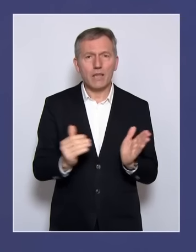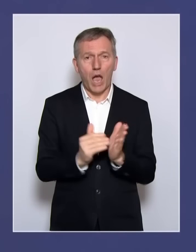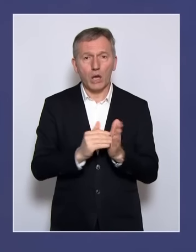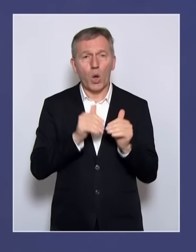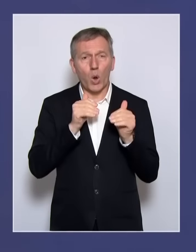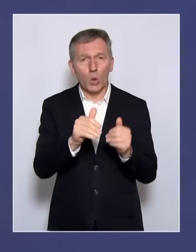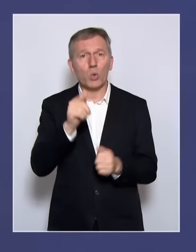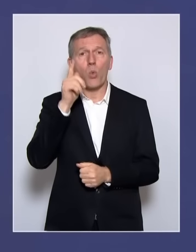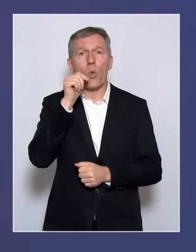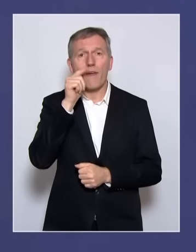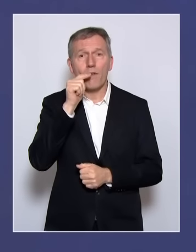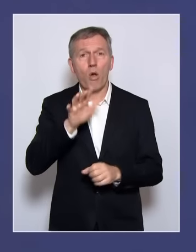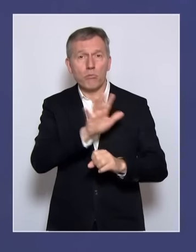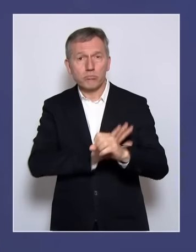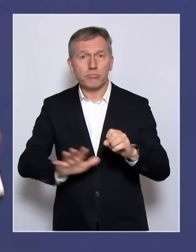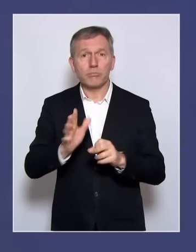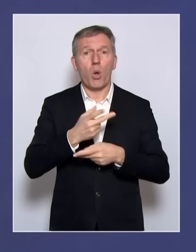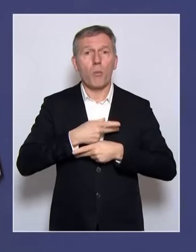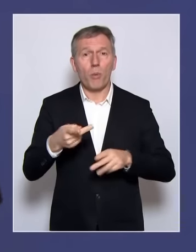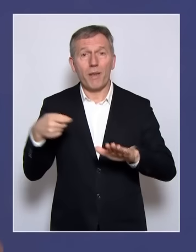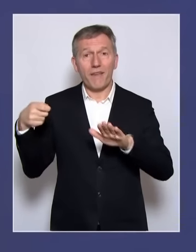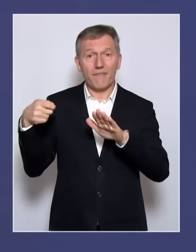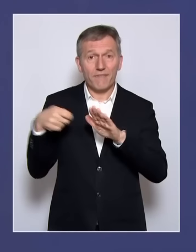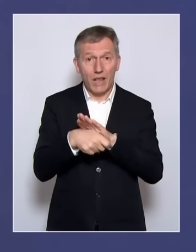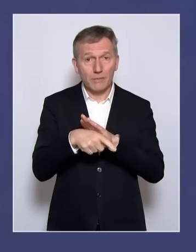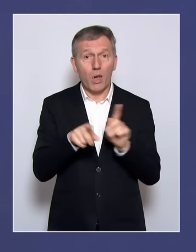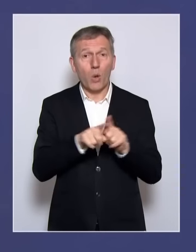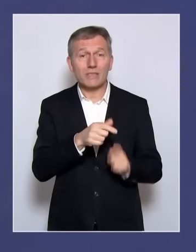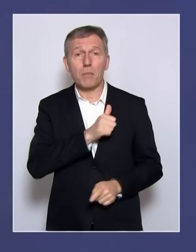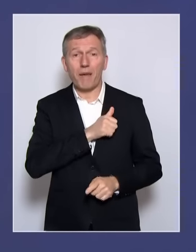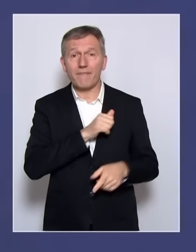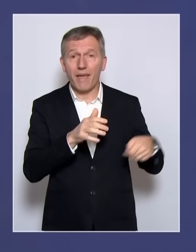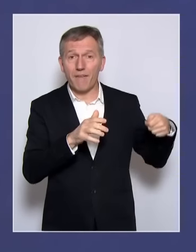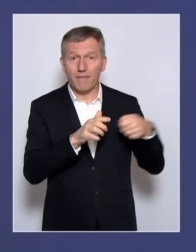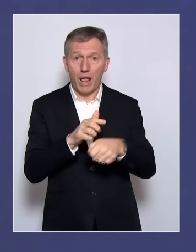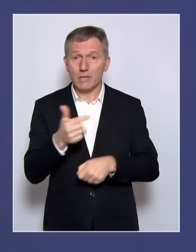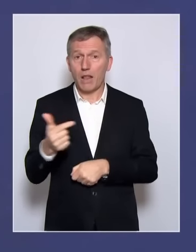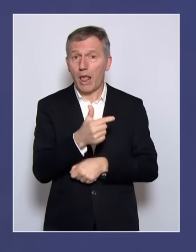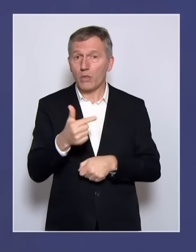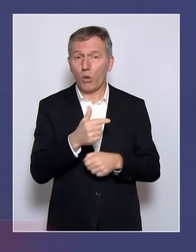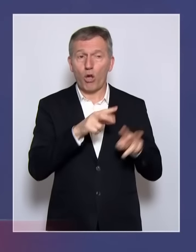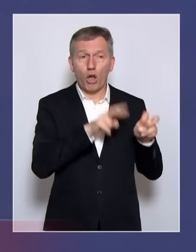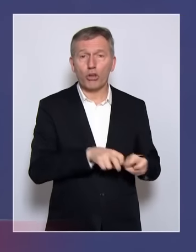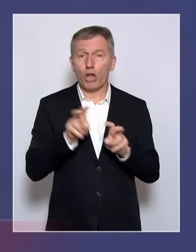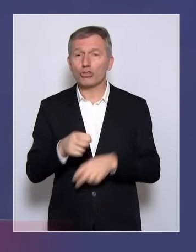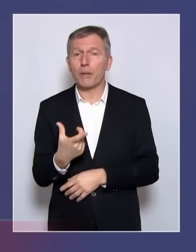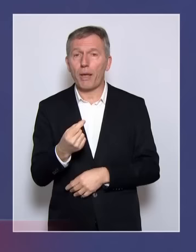l'effort sur le plan du financement public, mais surtout du financement privé avec des recherches partenariales supplémentaires. Mais partout en